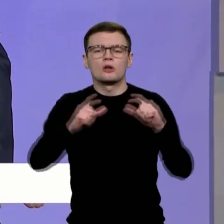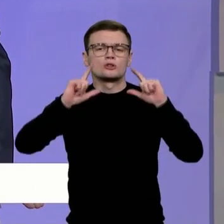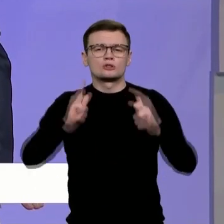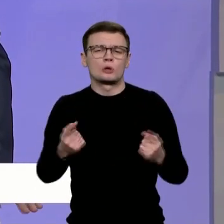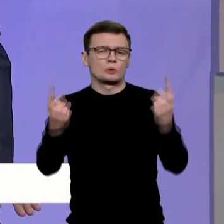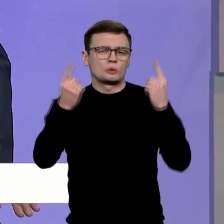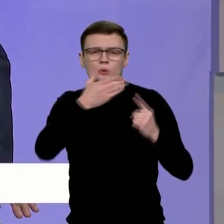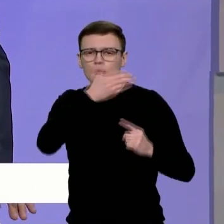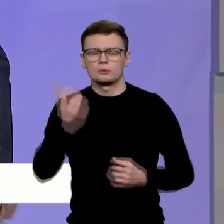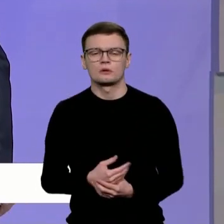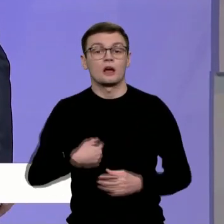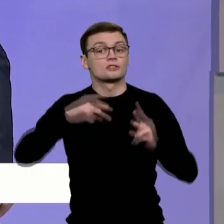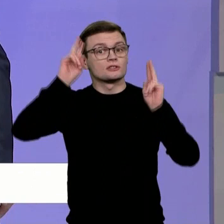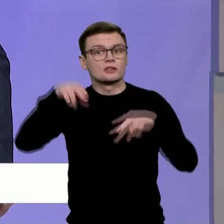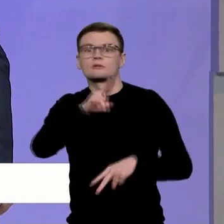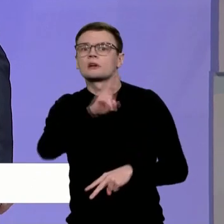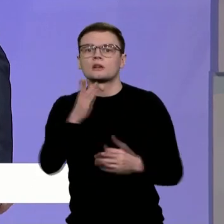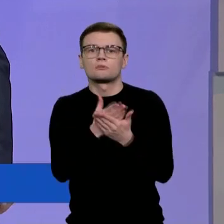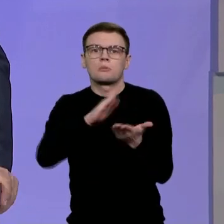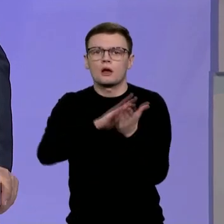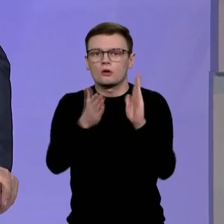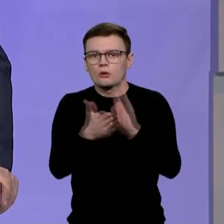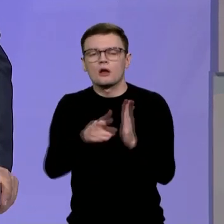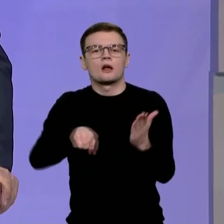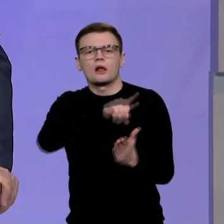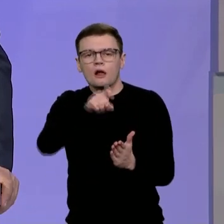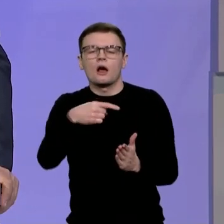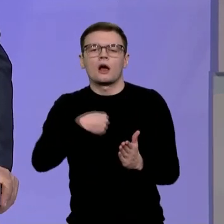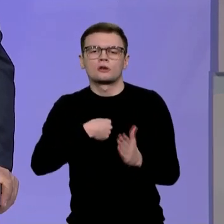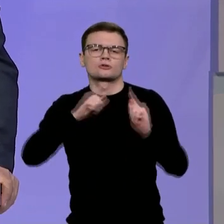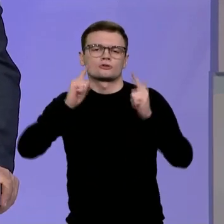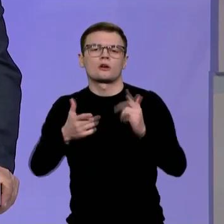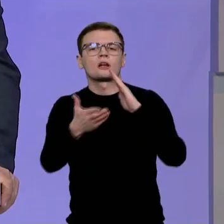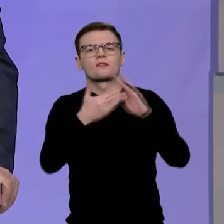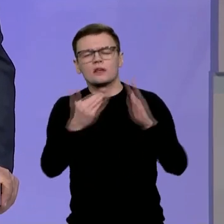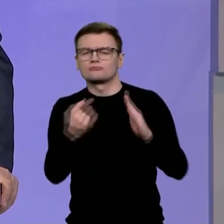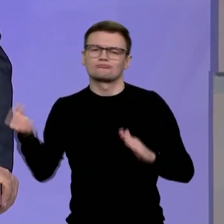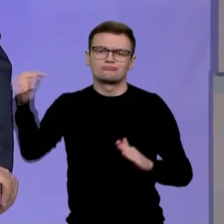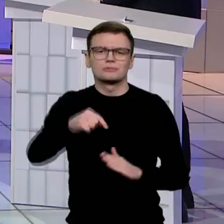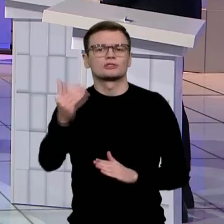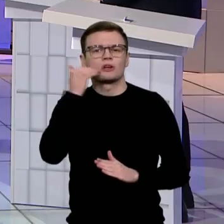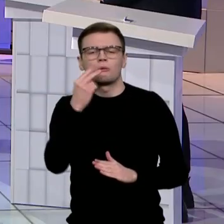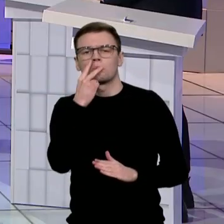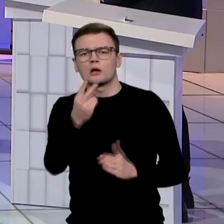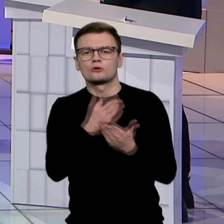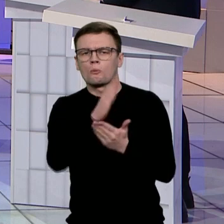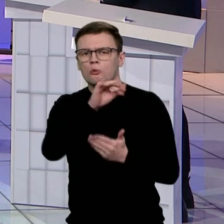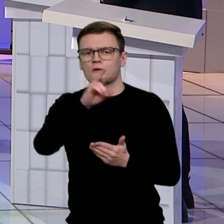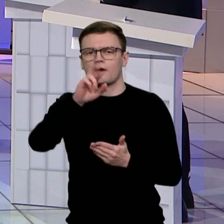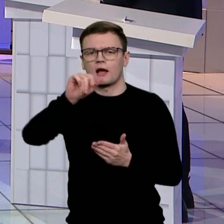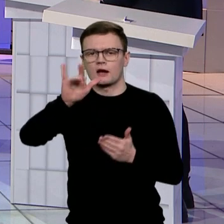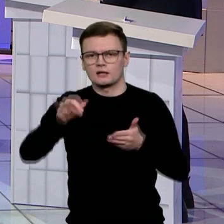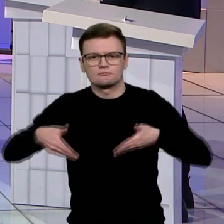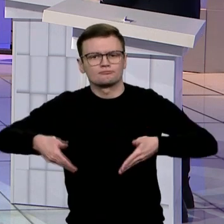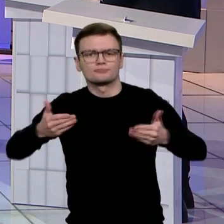Aš nežinau, kas jums ruošia klausimus. Aš labai kviečiu jūs atvykti į Šiaulius ir pasižiūrėti. Ir tą patį bulvarą pasivaikščioti dienos metu, kada